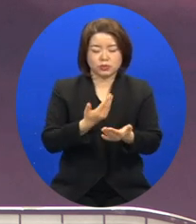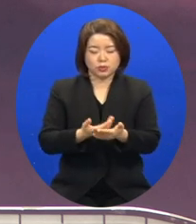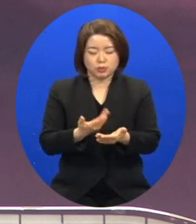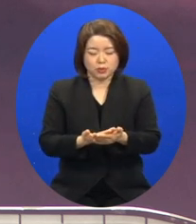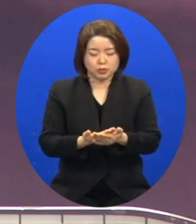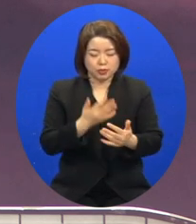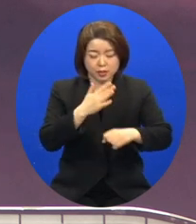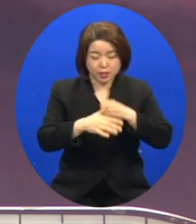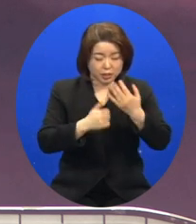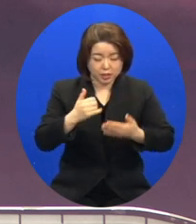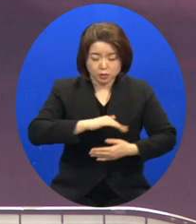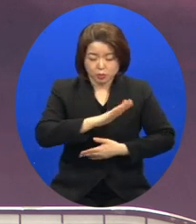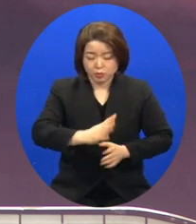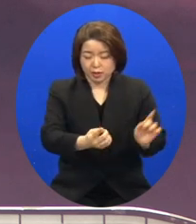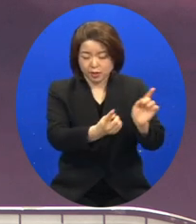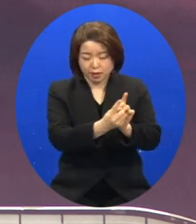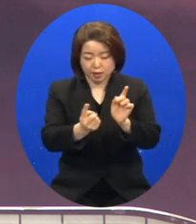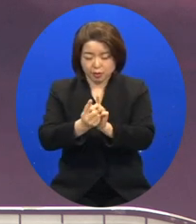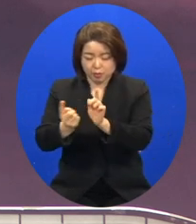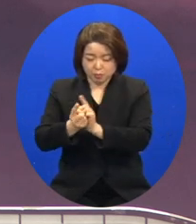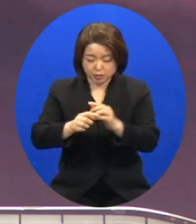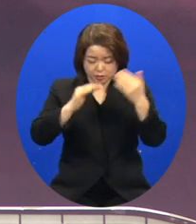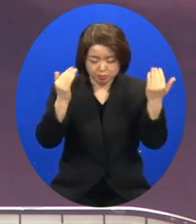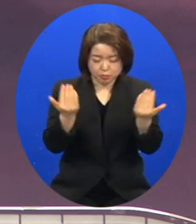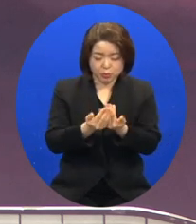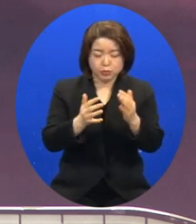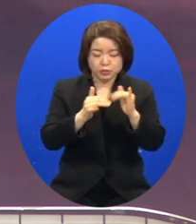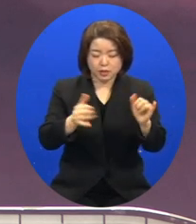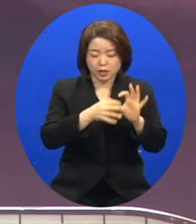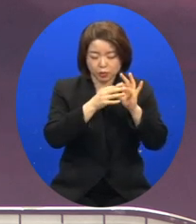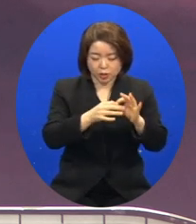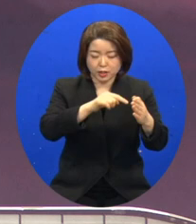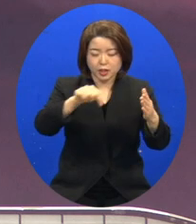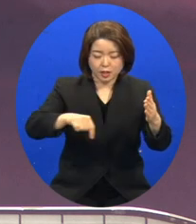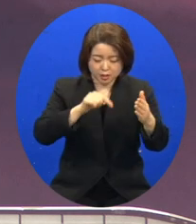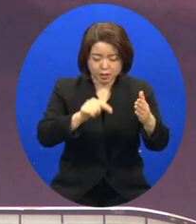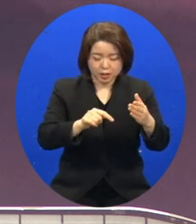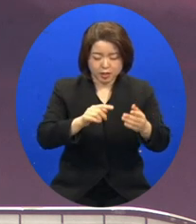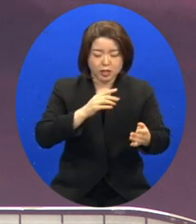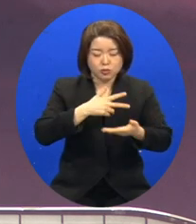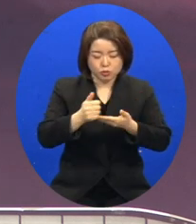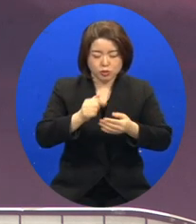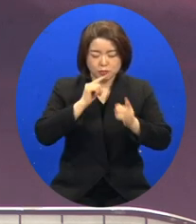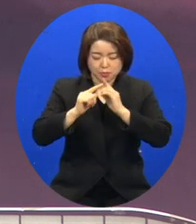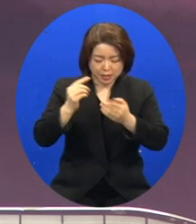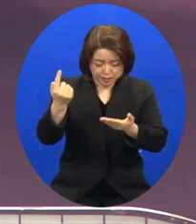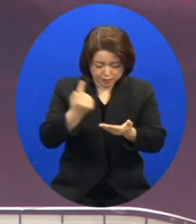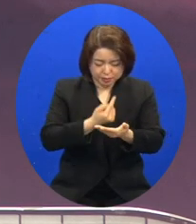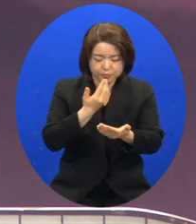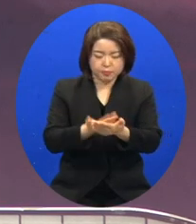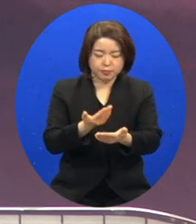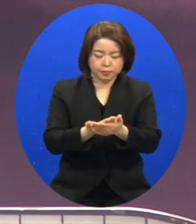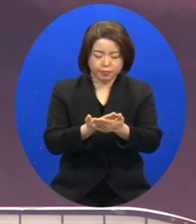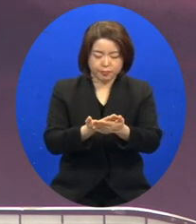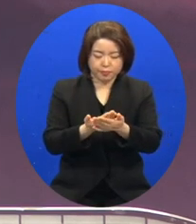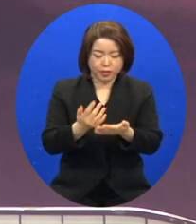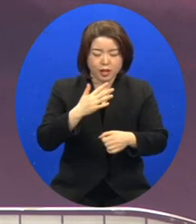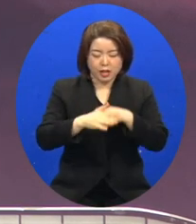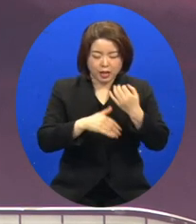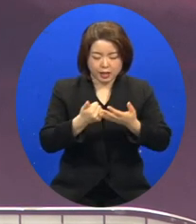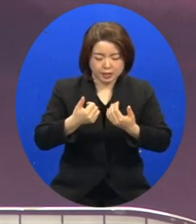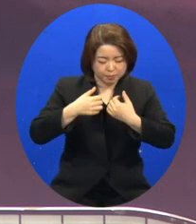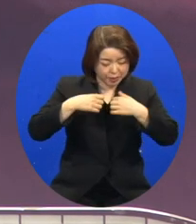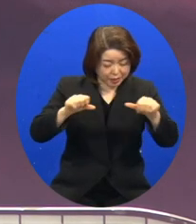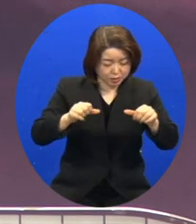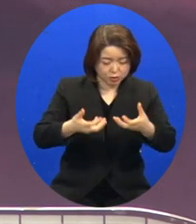1 내외 우리가 만나는 모든 사람들과의 관계 안에 죄 말씀이 임할 소스 하나님 깨어지고